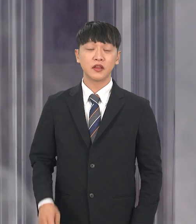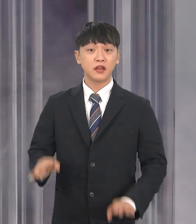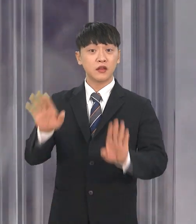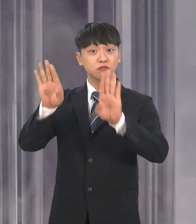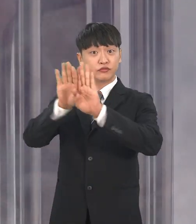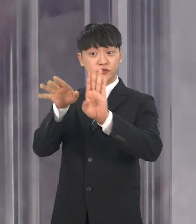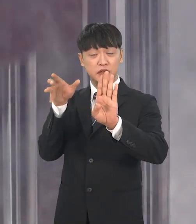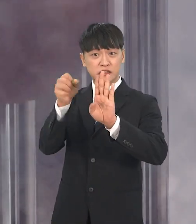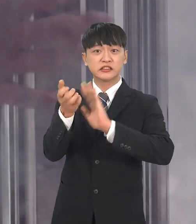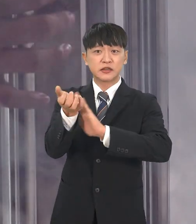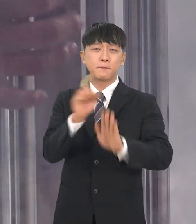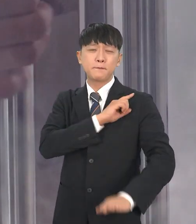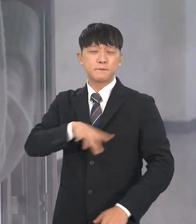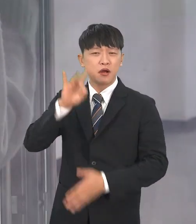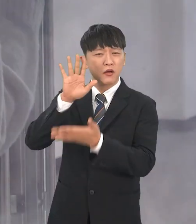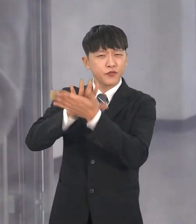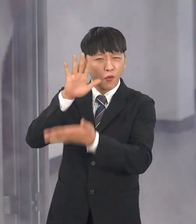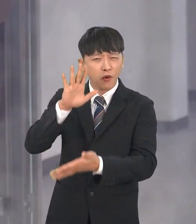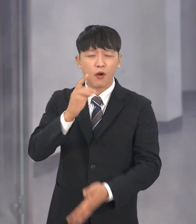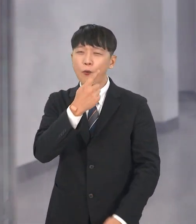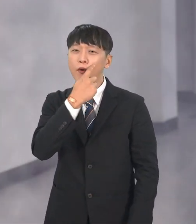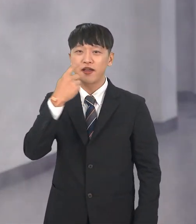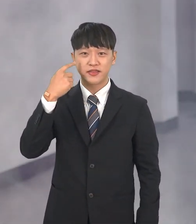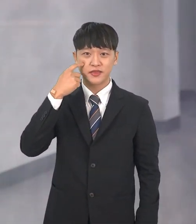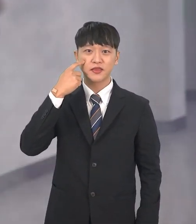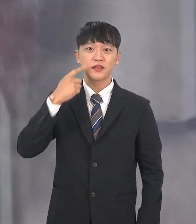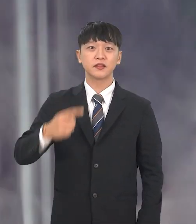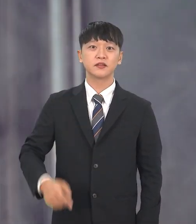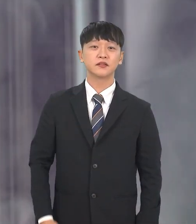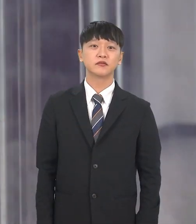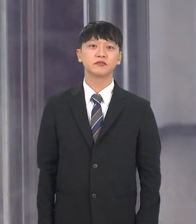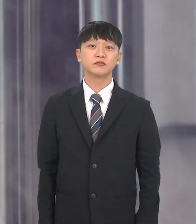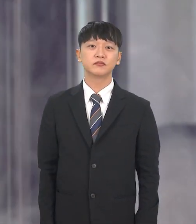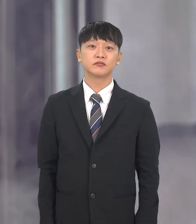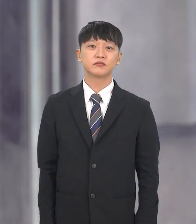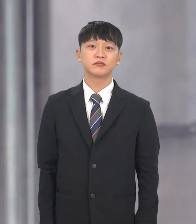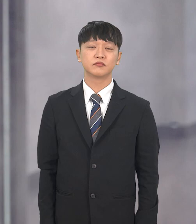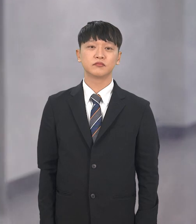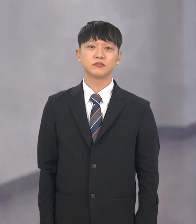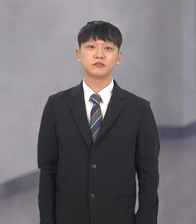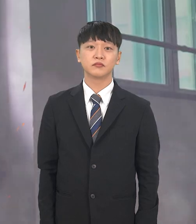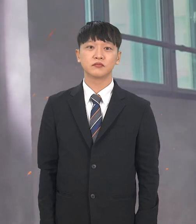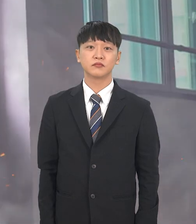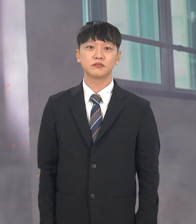문 손잡이를 잡기 전에 반드시 뜨거운지 확인합니다.